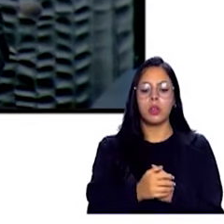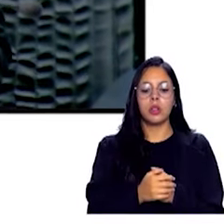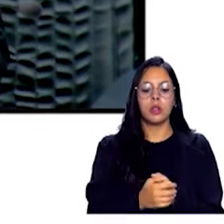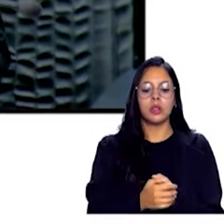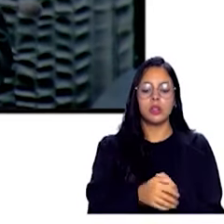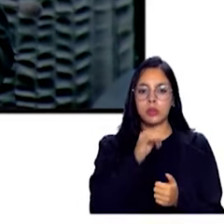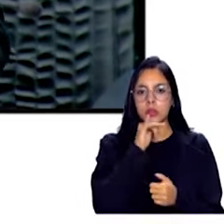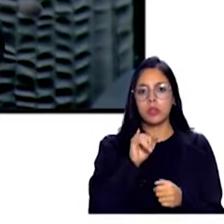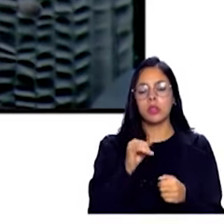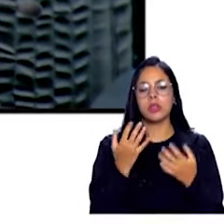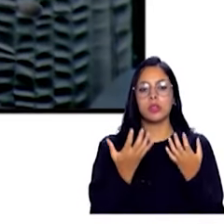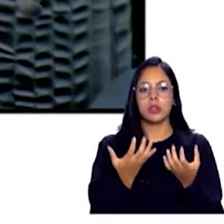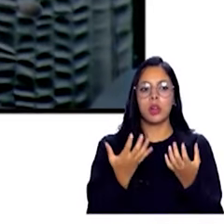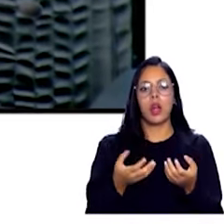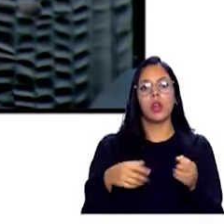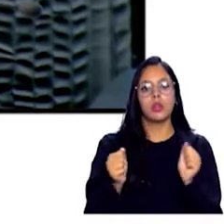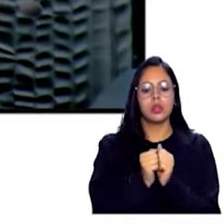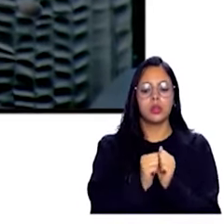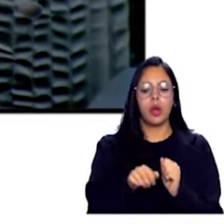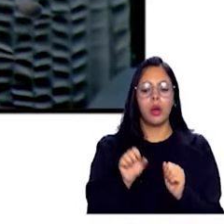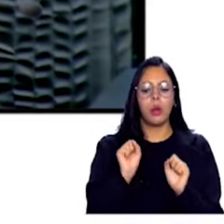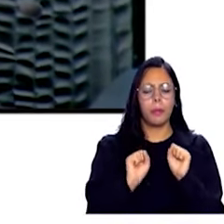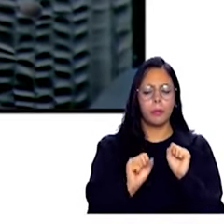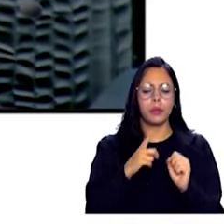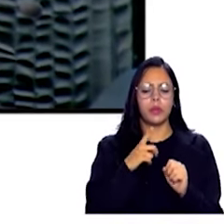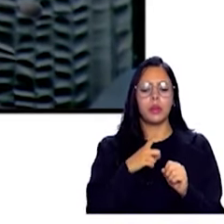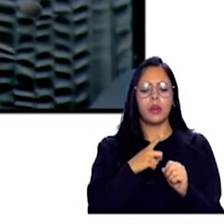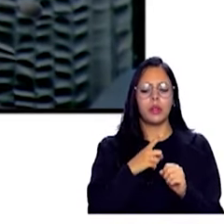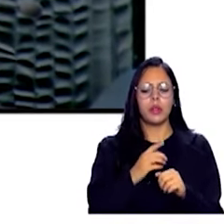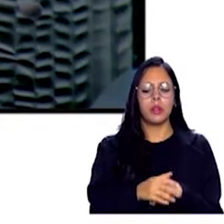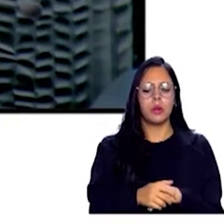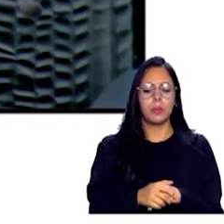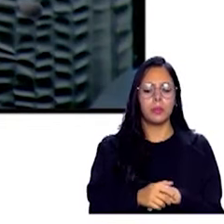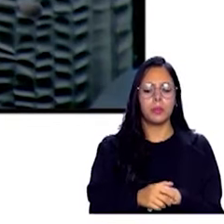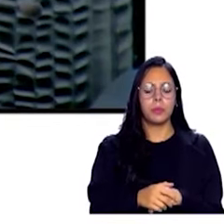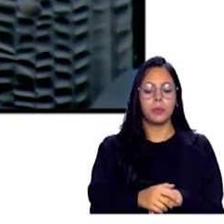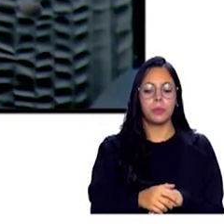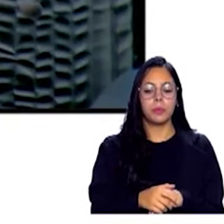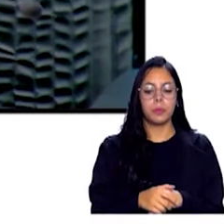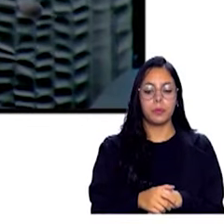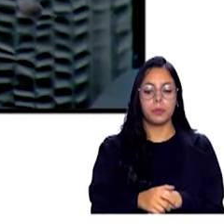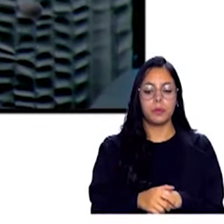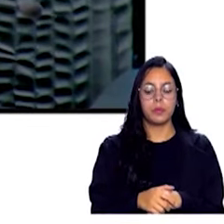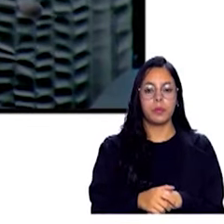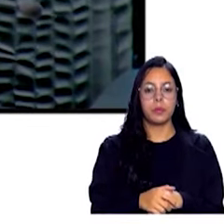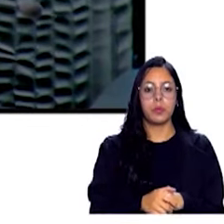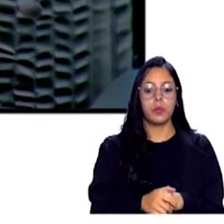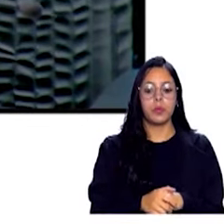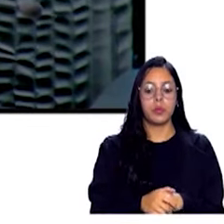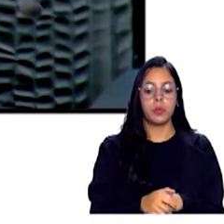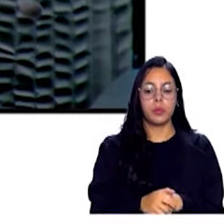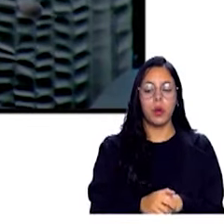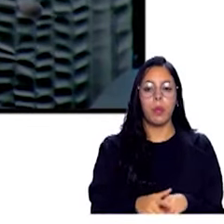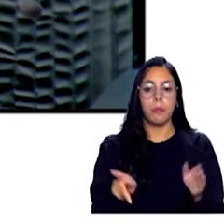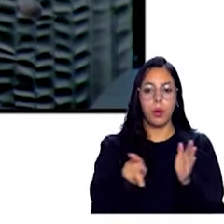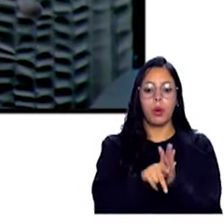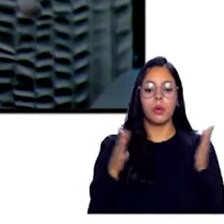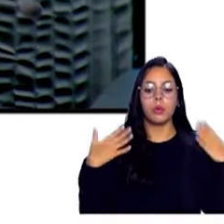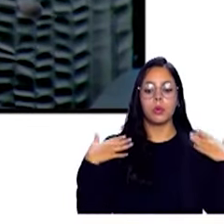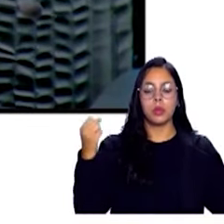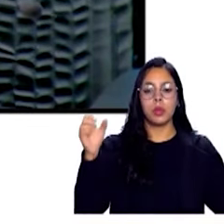réunit ET vous pouvez voir l'audience en Direct voilà je je voudrais terminer